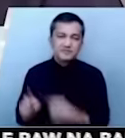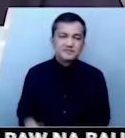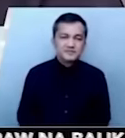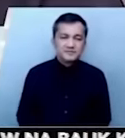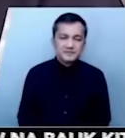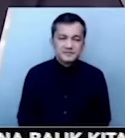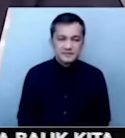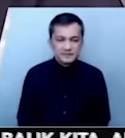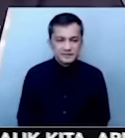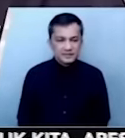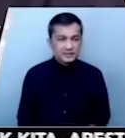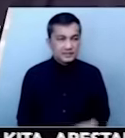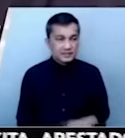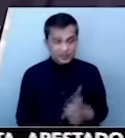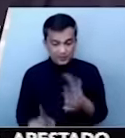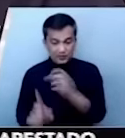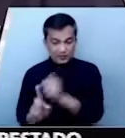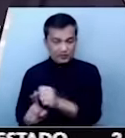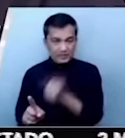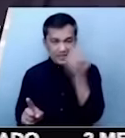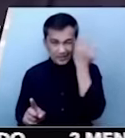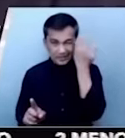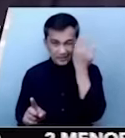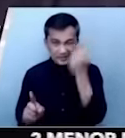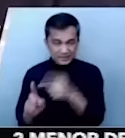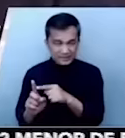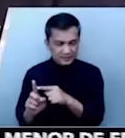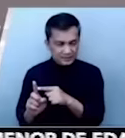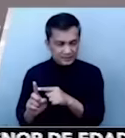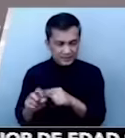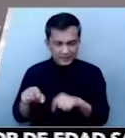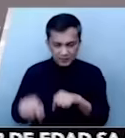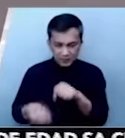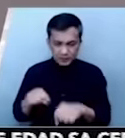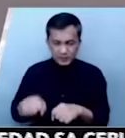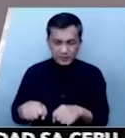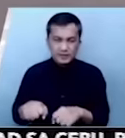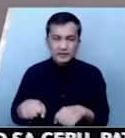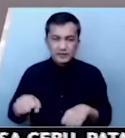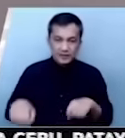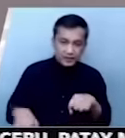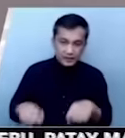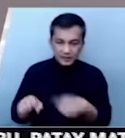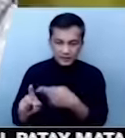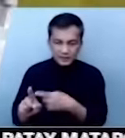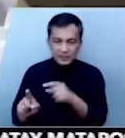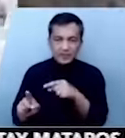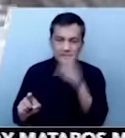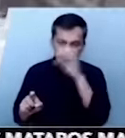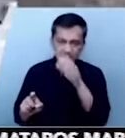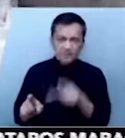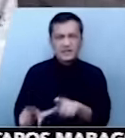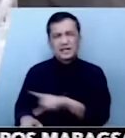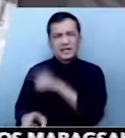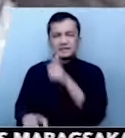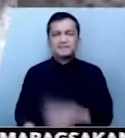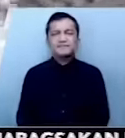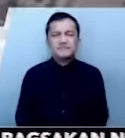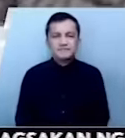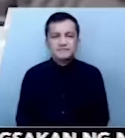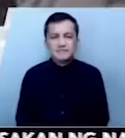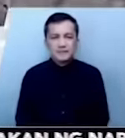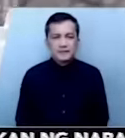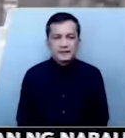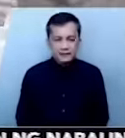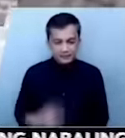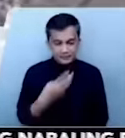namin siya kasi nagpapanggap siya na pedicab driver at siya yung hinahanap natin na matagal na. Sinikap ng GMA